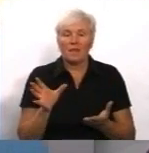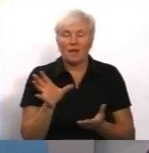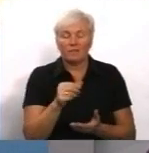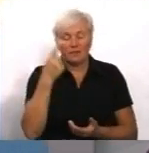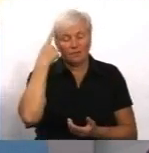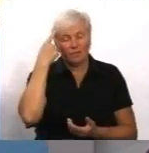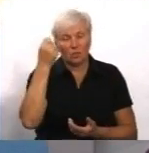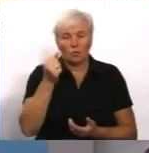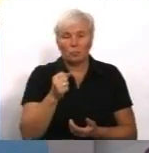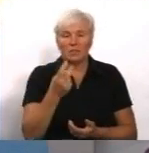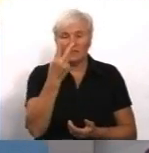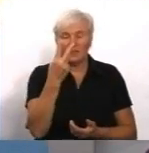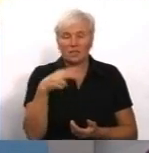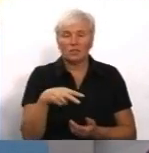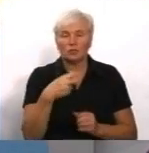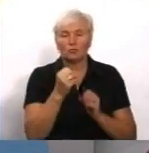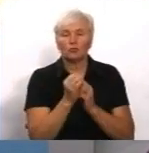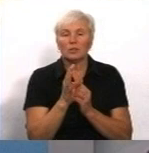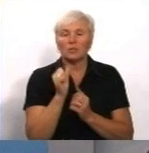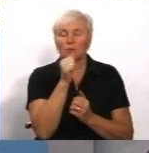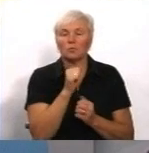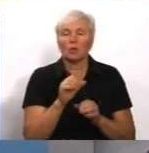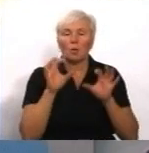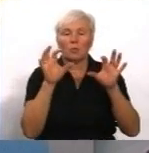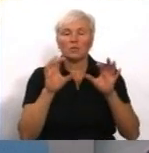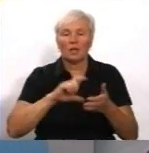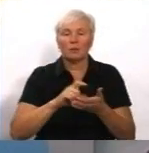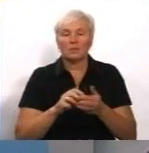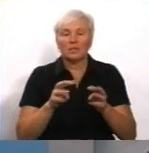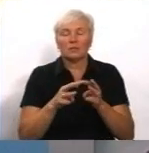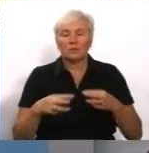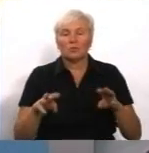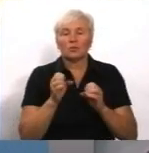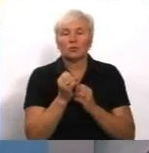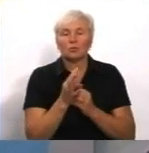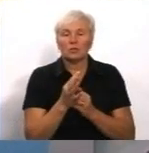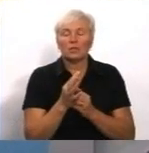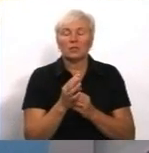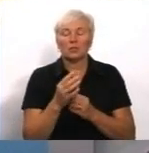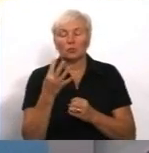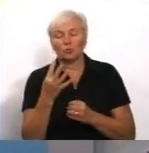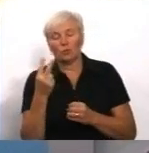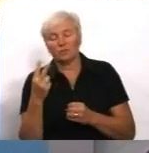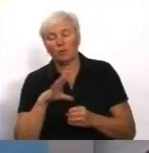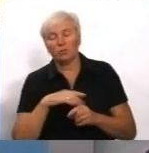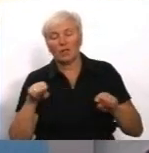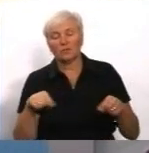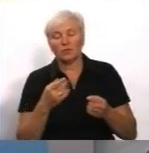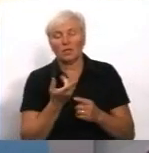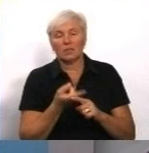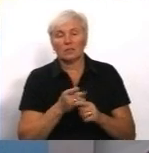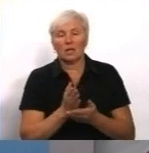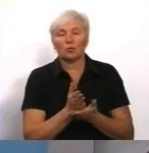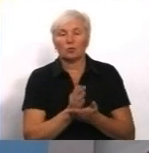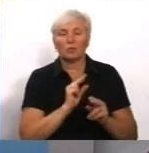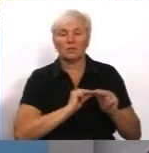у 2014 році постановою Кабінету міністрів 442 була створена ця служба, але запрацювала вона